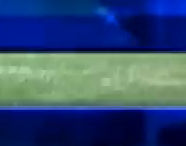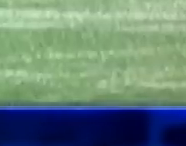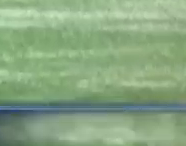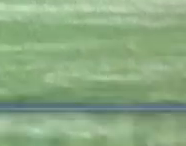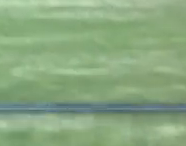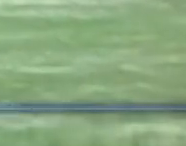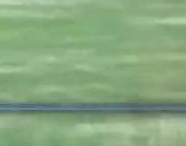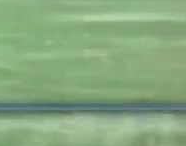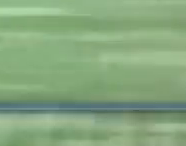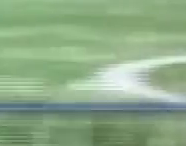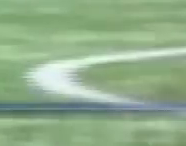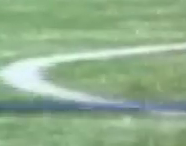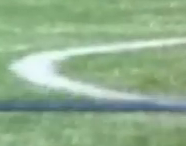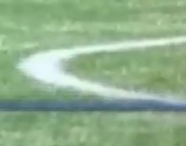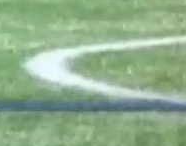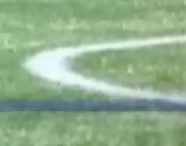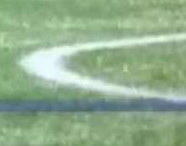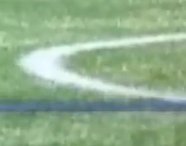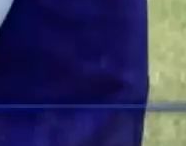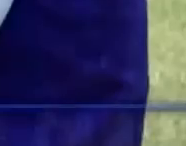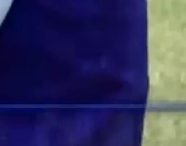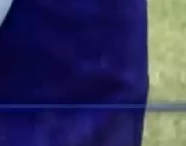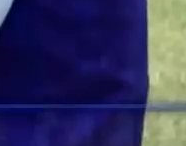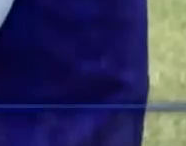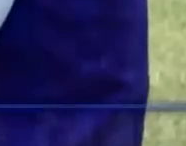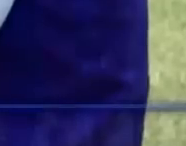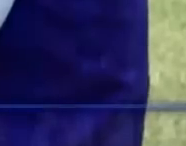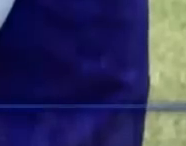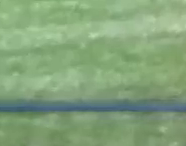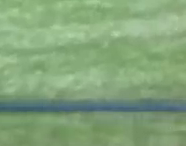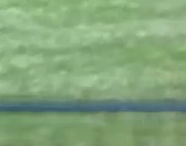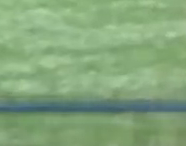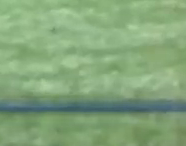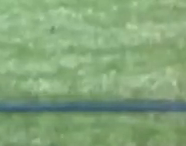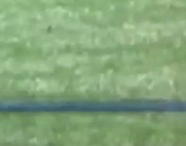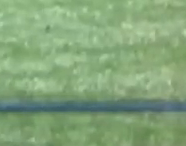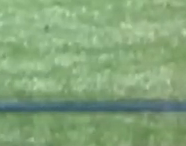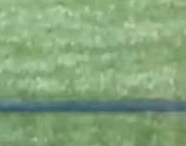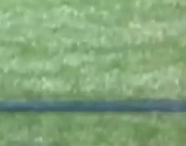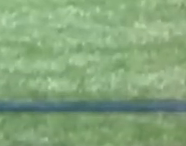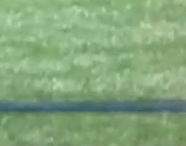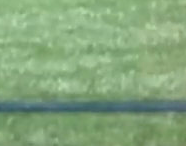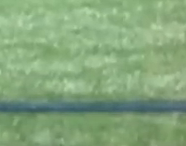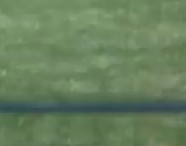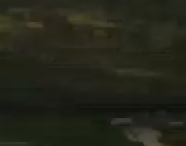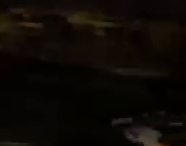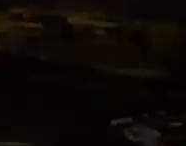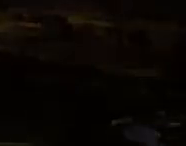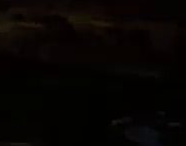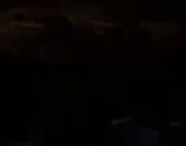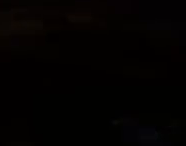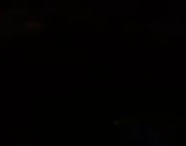At sa pabaong Pampa Good Night, kilalanin ng mga lolong game na game sa larong soccer.